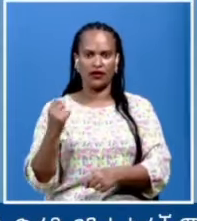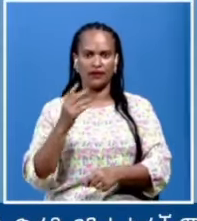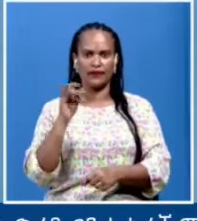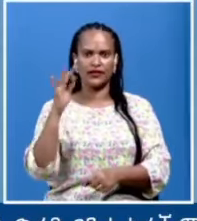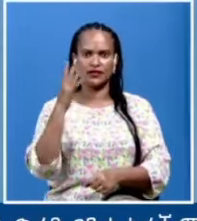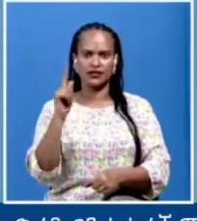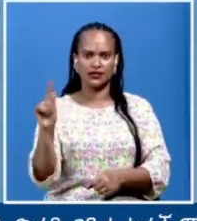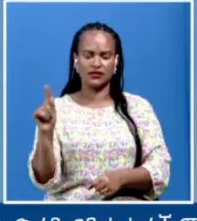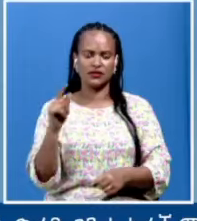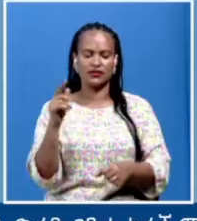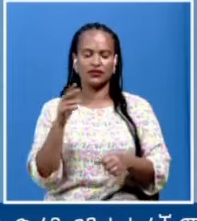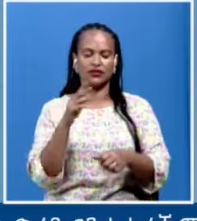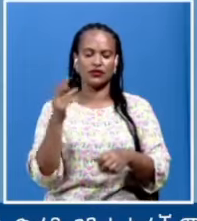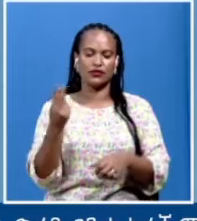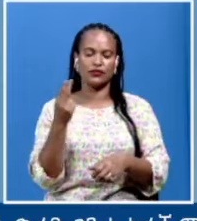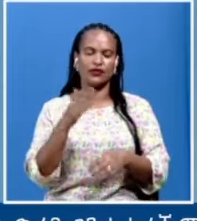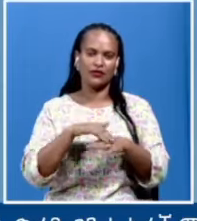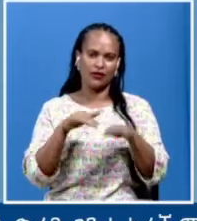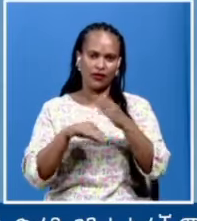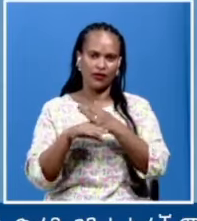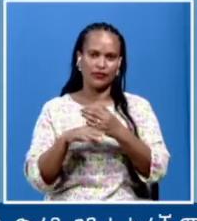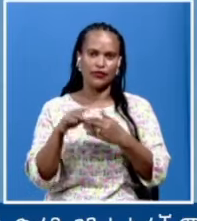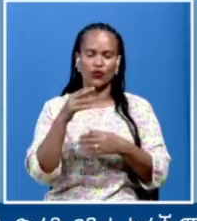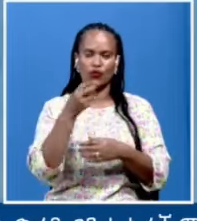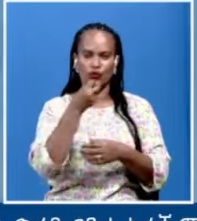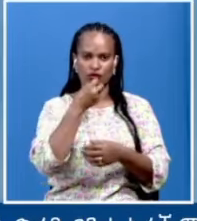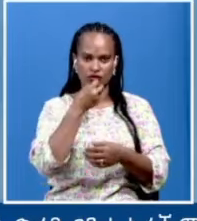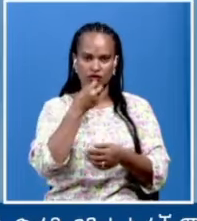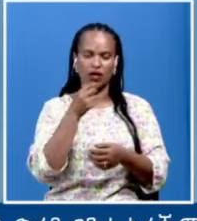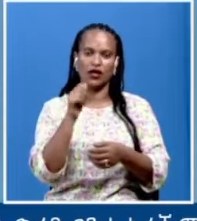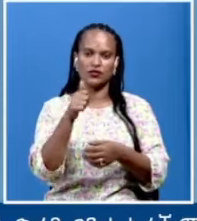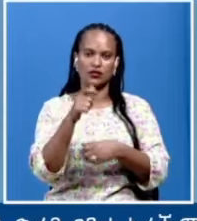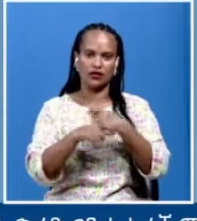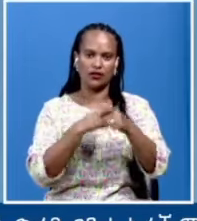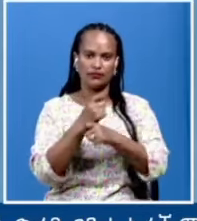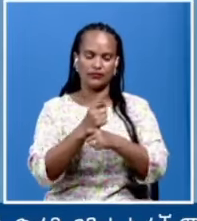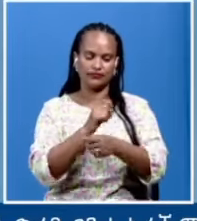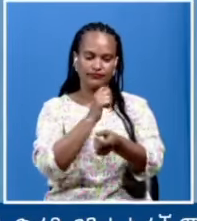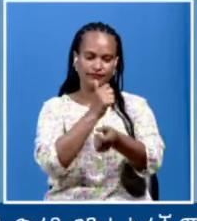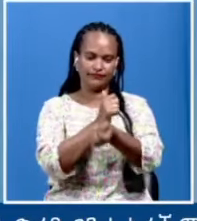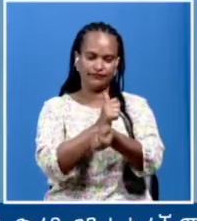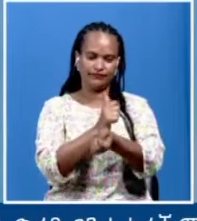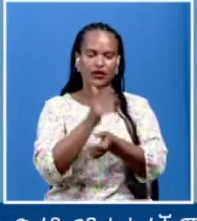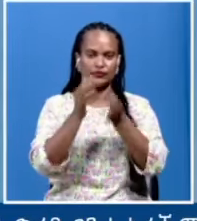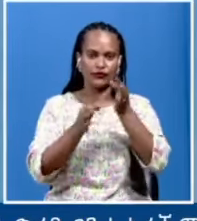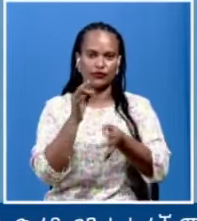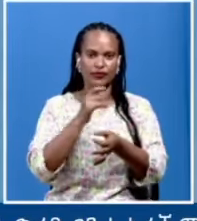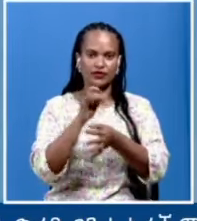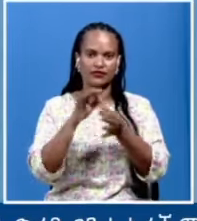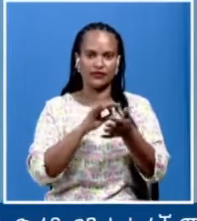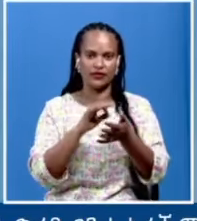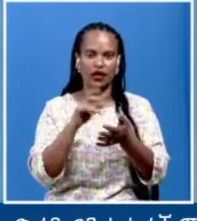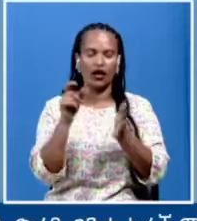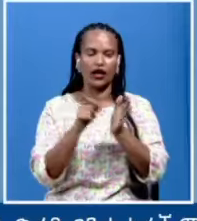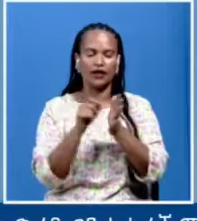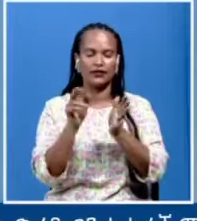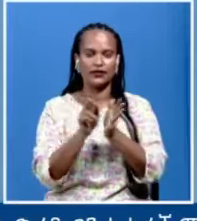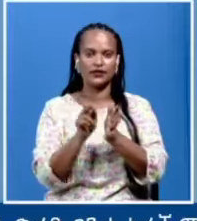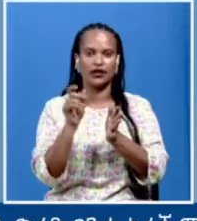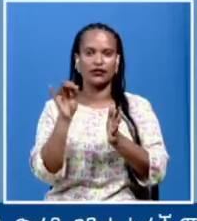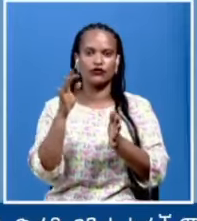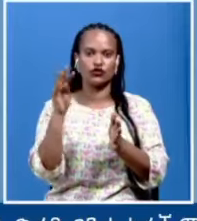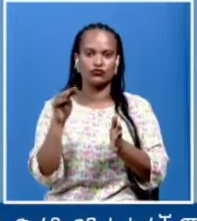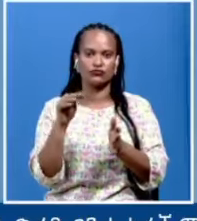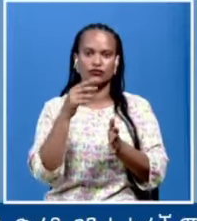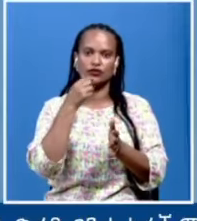ተጠቒሞም ብዝፈጸሞ ተደራረቢ ከቢድ ገበን ክትራን 10 ዓመት ጽኑዕ ማእሰርቲ ቅጽዓት ከም ዝተፈረዶም ቤት ጽሕፈት ዓቃብ ሕጊ ወረዳ ጋንታ